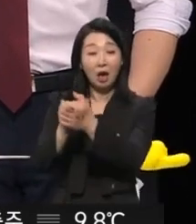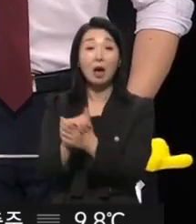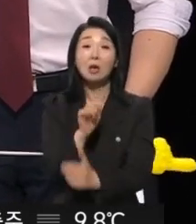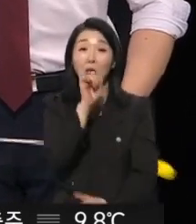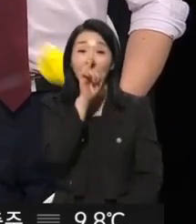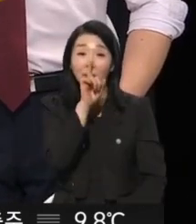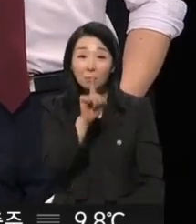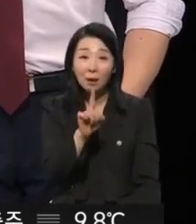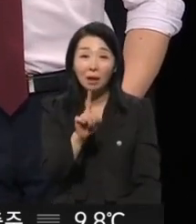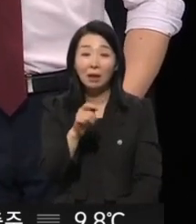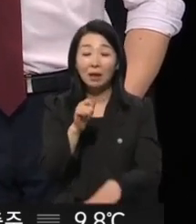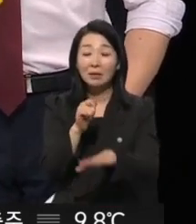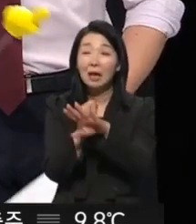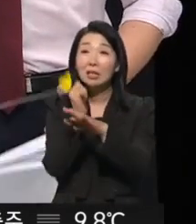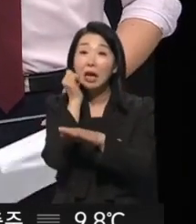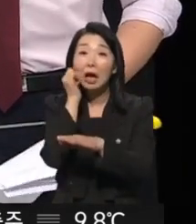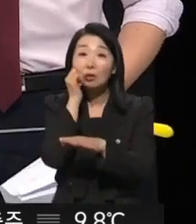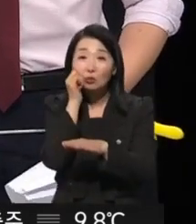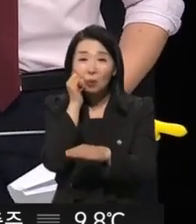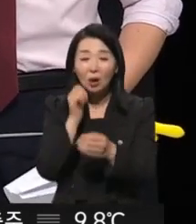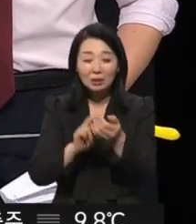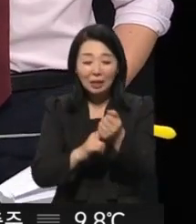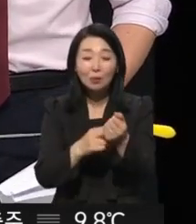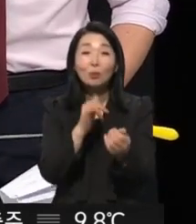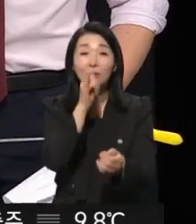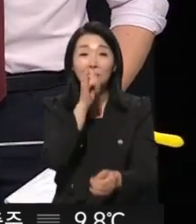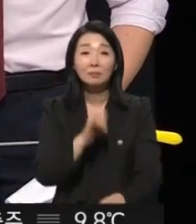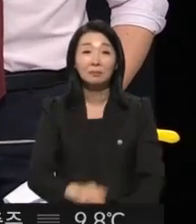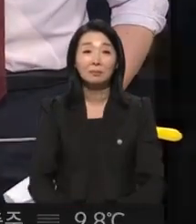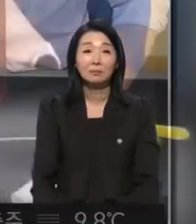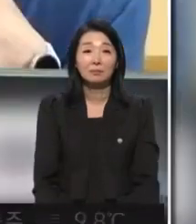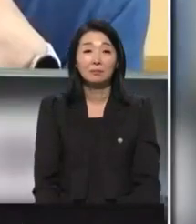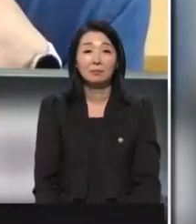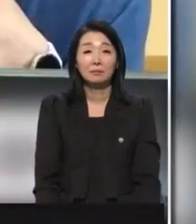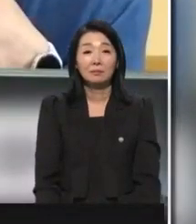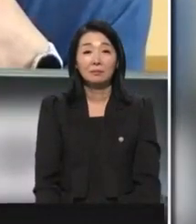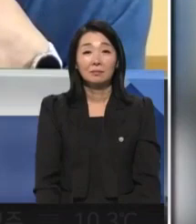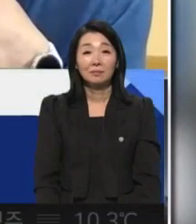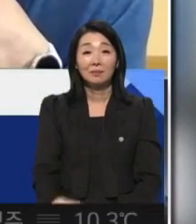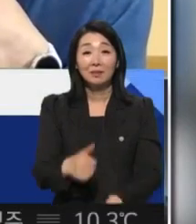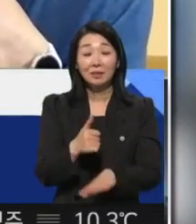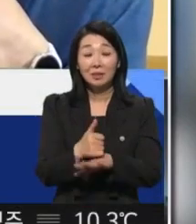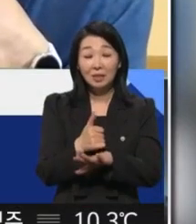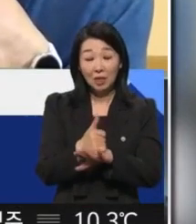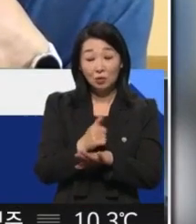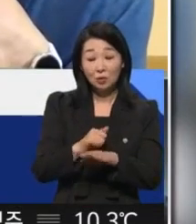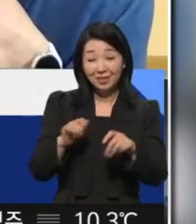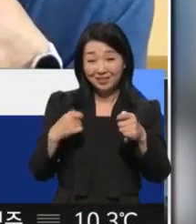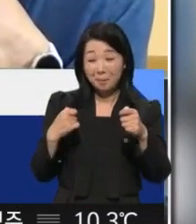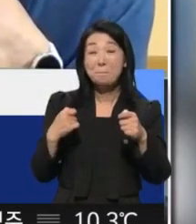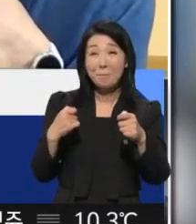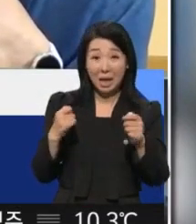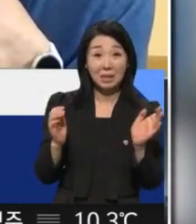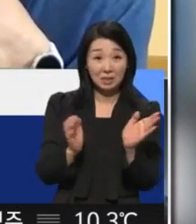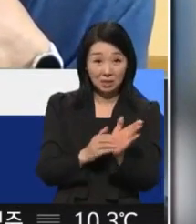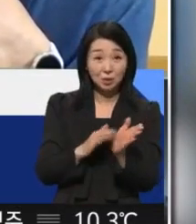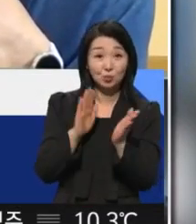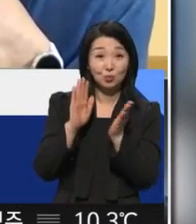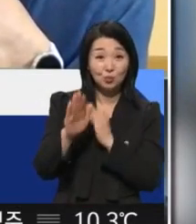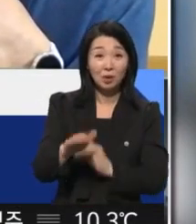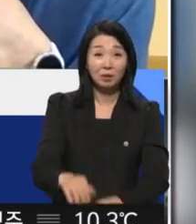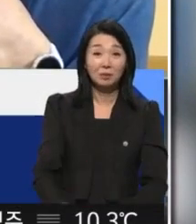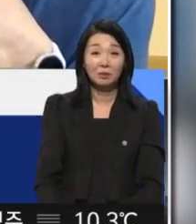하는데요. 이 후식 안주로 땅콩이 나왔다고 합니다. 나중에 이제 식사가 다 나갔는데